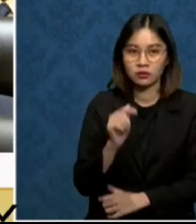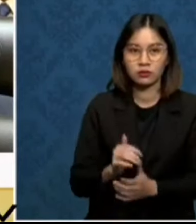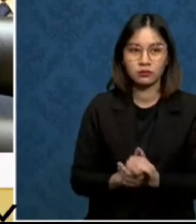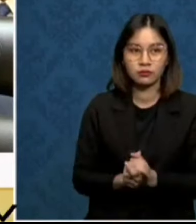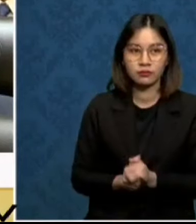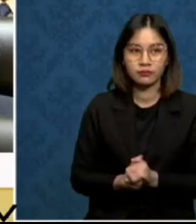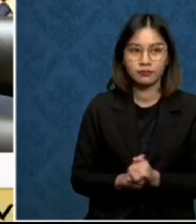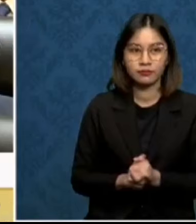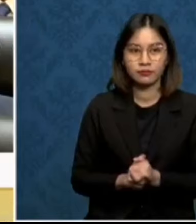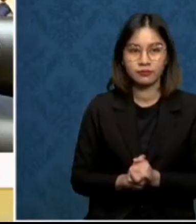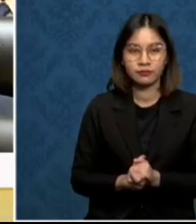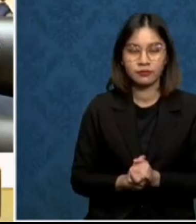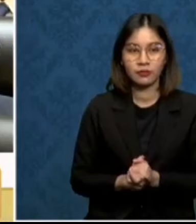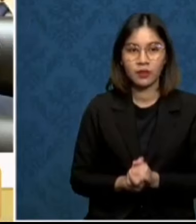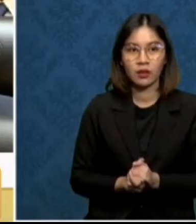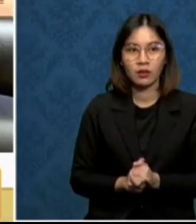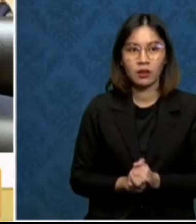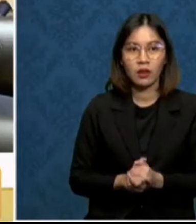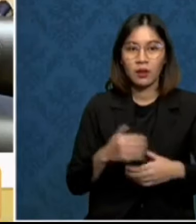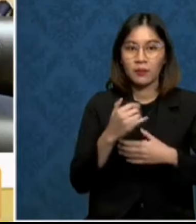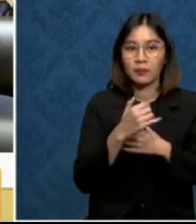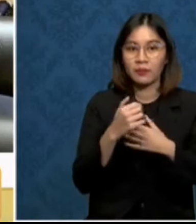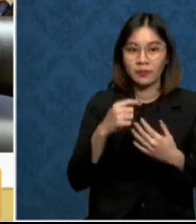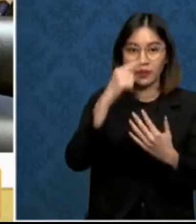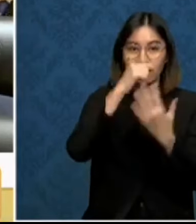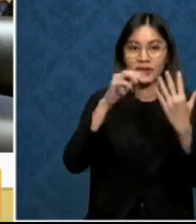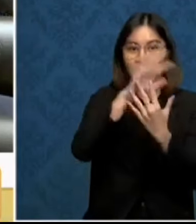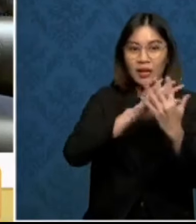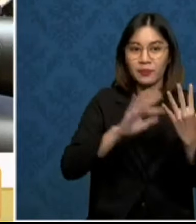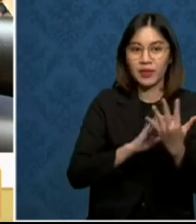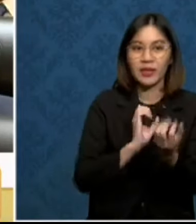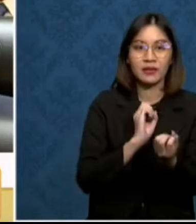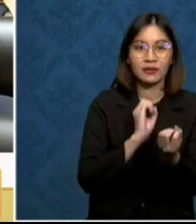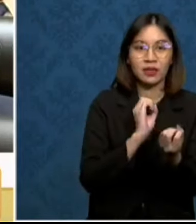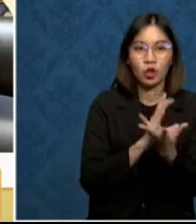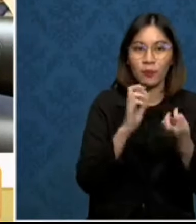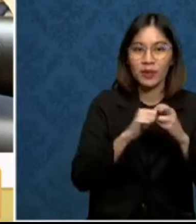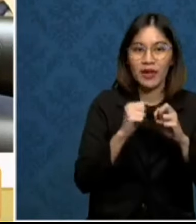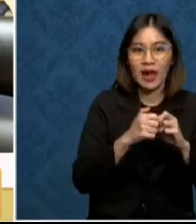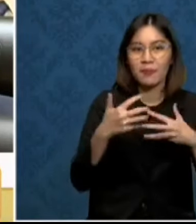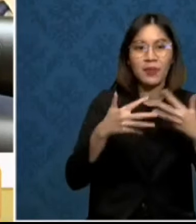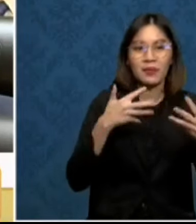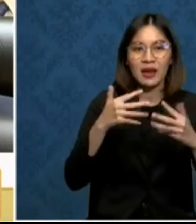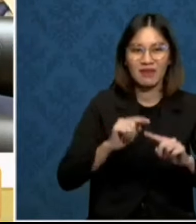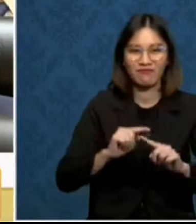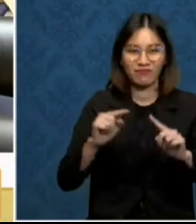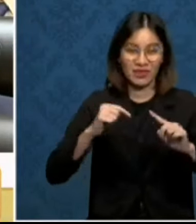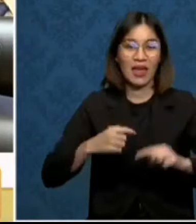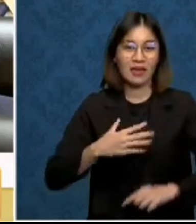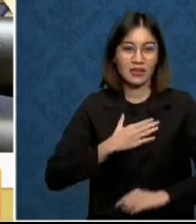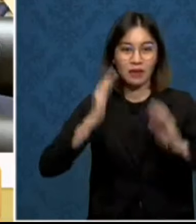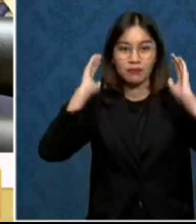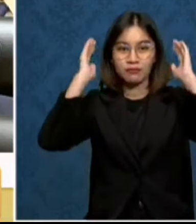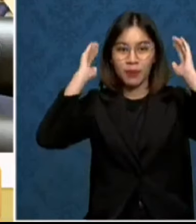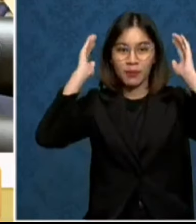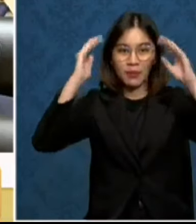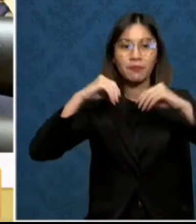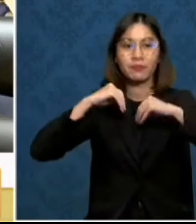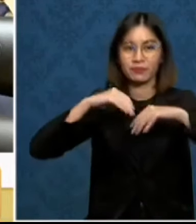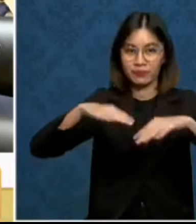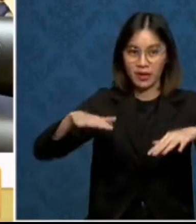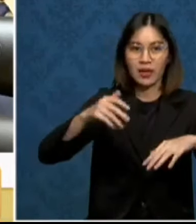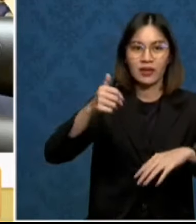ทำนองประเทศเสียหายไม่ว่าขอให้ข้าได้หาเสียงที่พวกเราพูดกันอยู่ในสภา